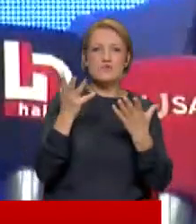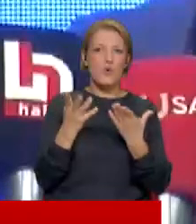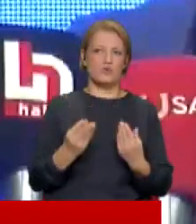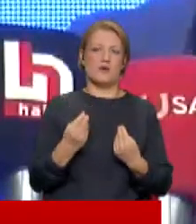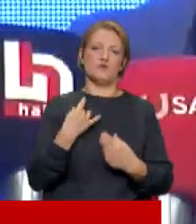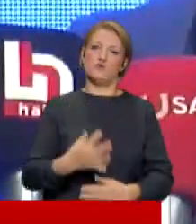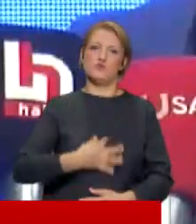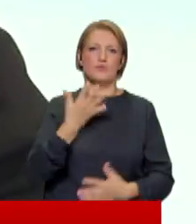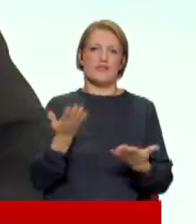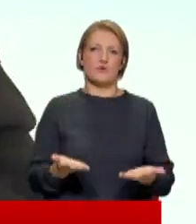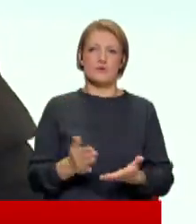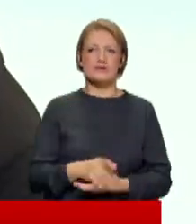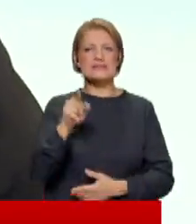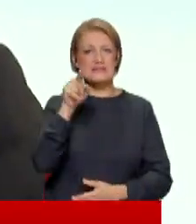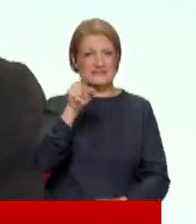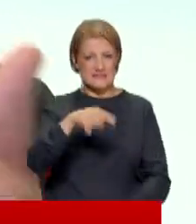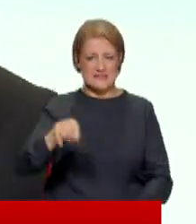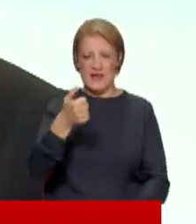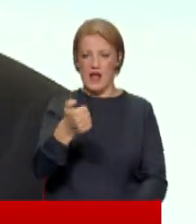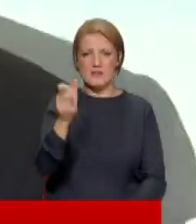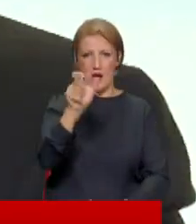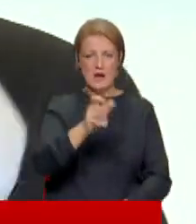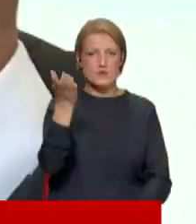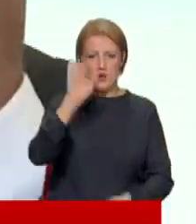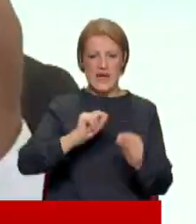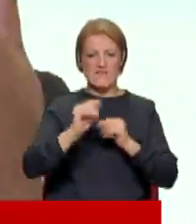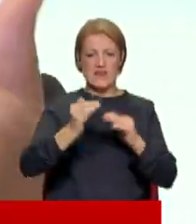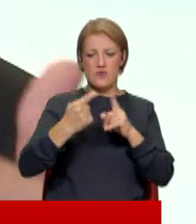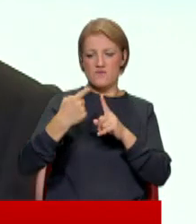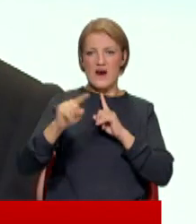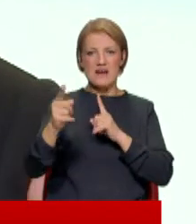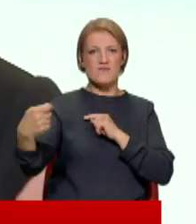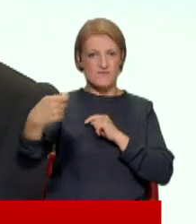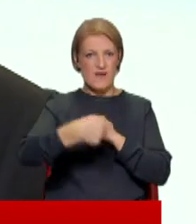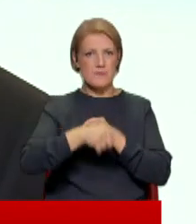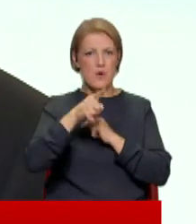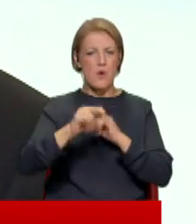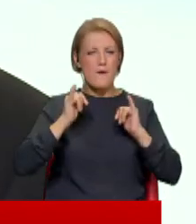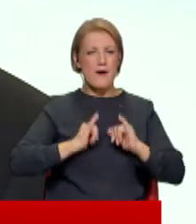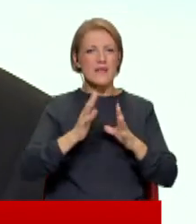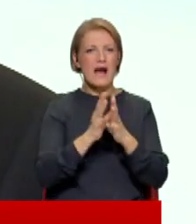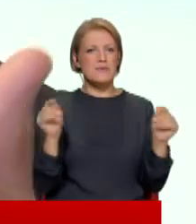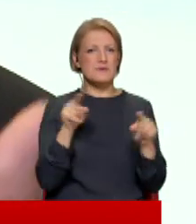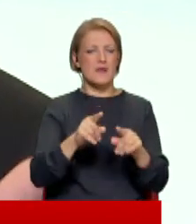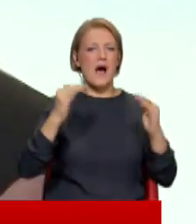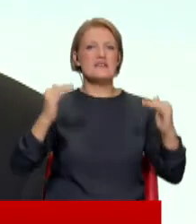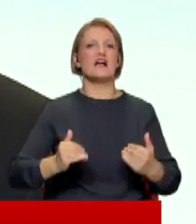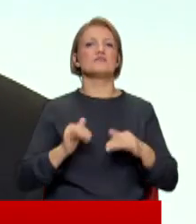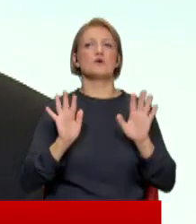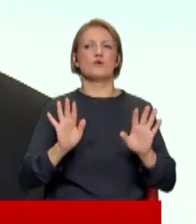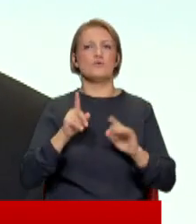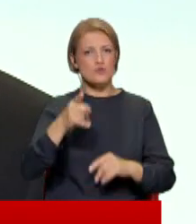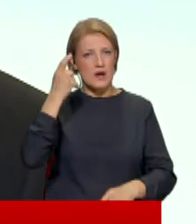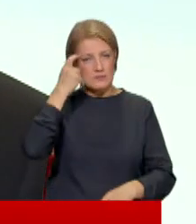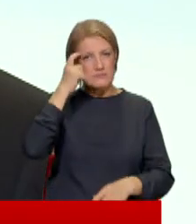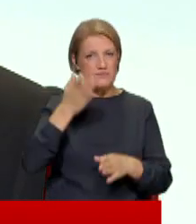umut ediyoruz sizin 6 ay sonra Enflasyonun farkını vermeniz o refah kaybını azaltmıyor bunu